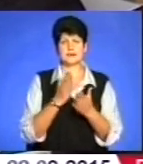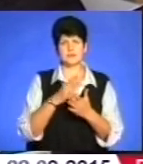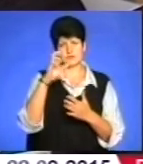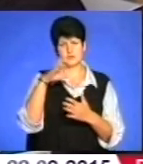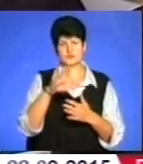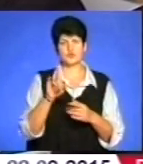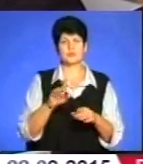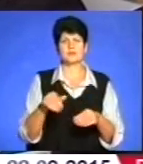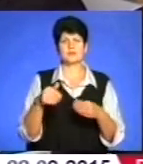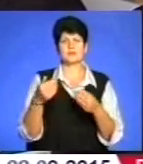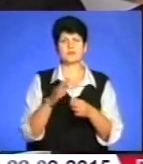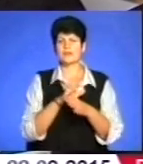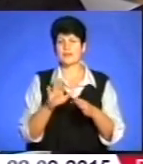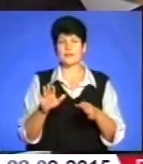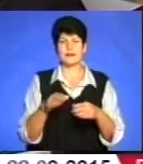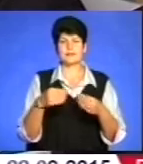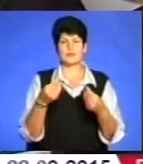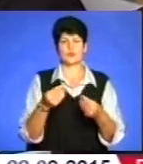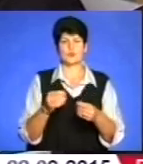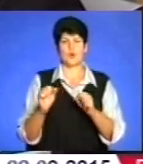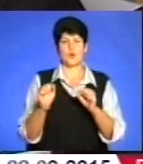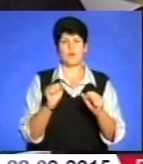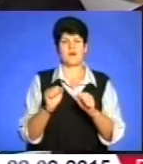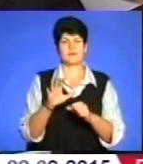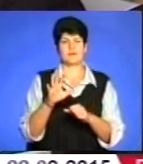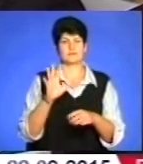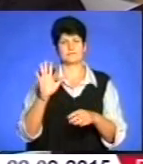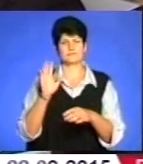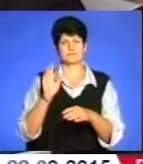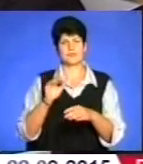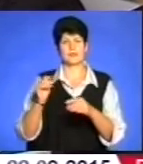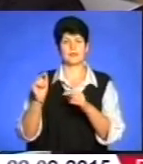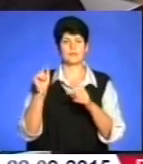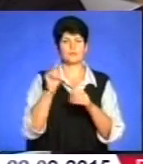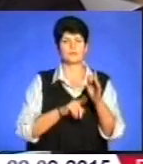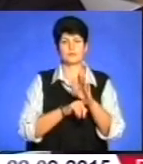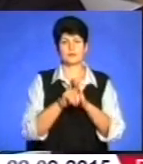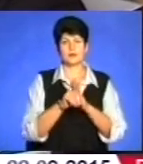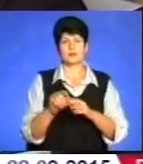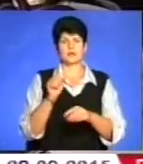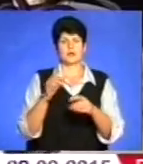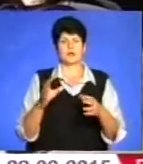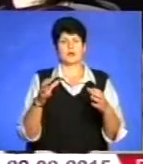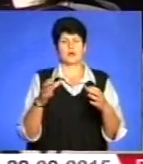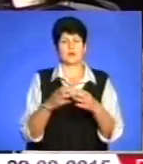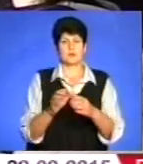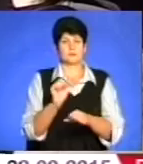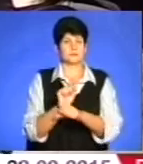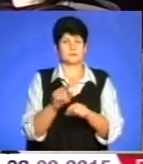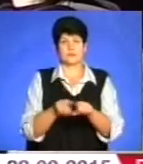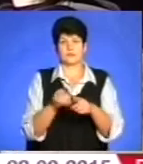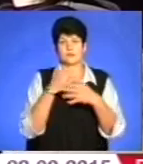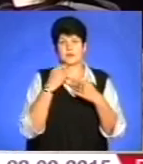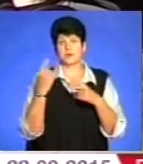що їм не дають ні команди, скажімо так, ФАС, ні команди СТОП, і ні туди, і ні сюди. Крім одягу